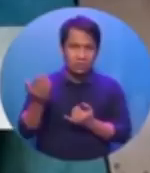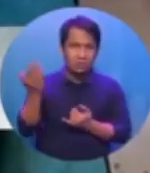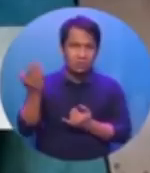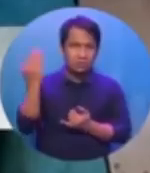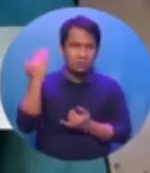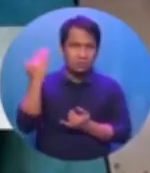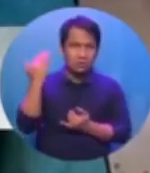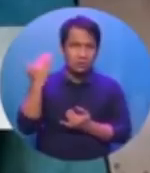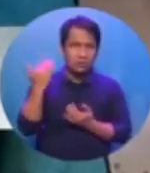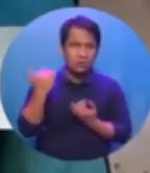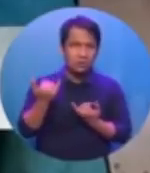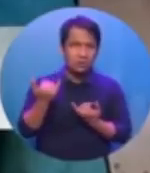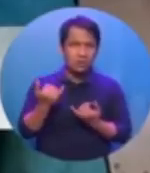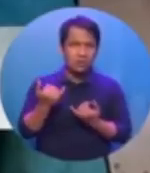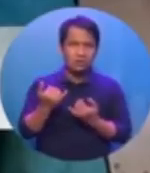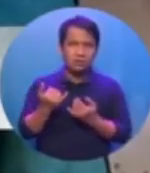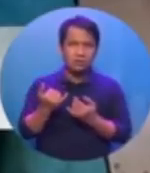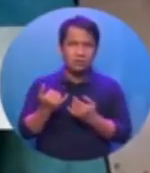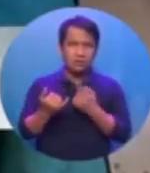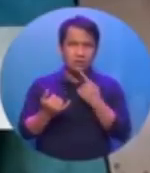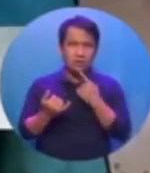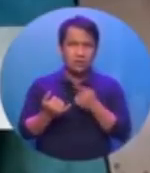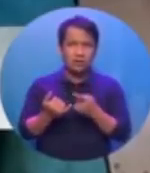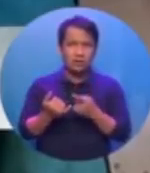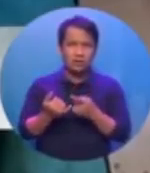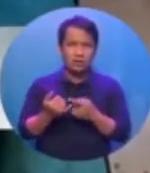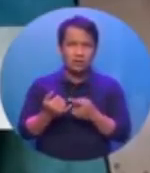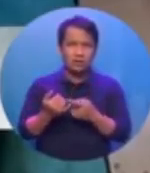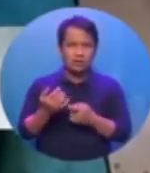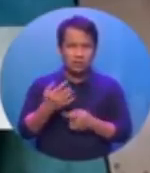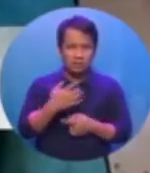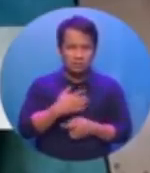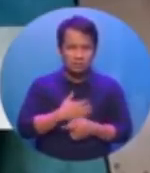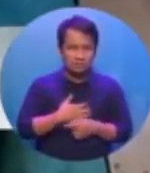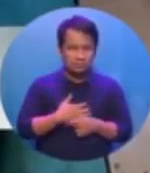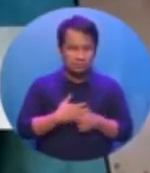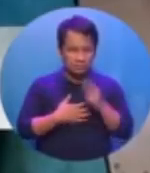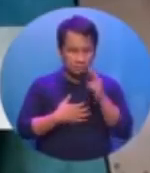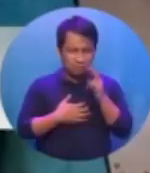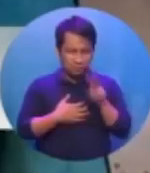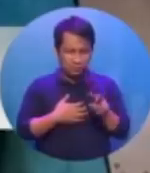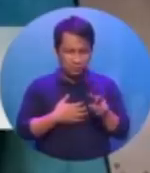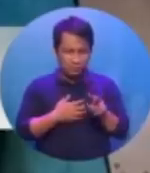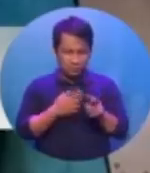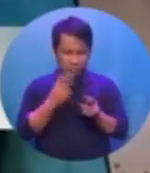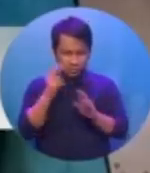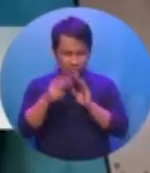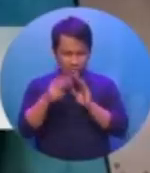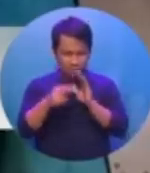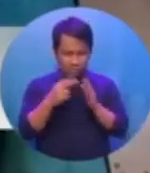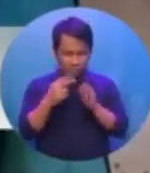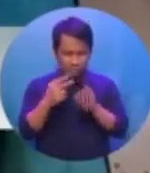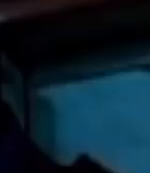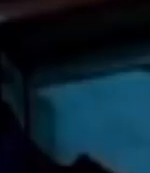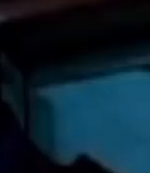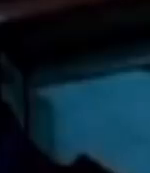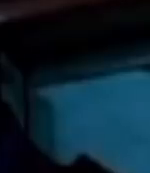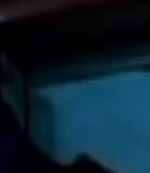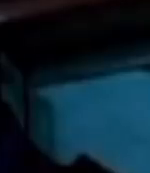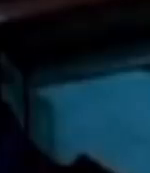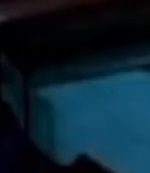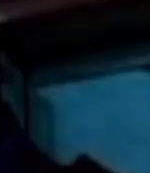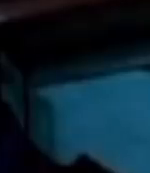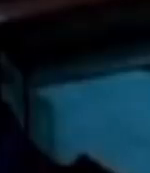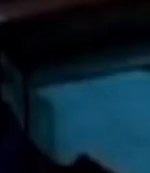sir. So, kinausap nyo po yung tatay nyo? Hindi ko po makausap, sir, kasi hindi po yung nakikinig, sir. So, sino pong nakausap mo tungkol dito? Nanay